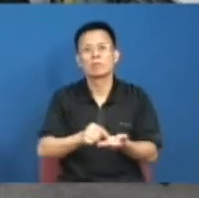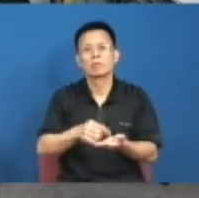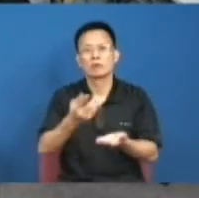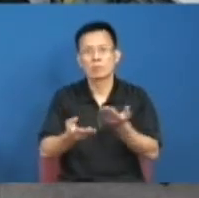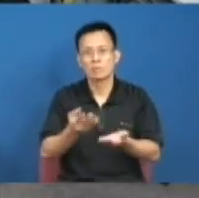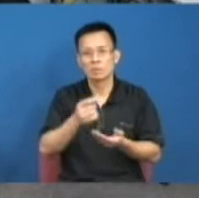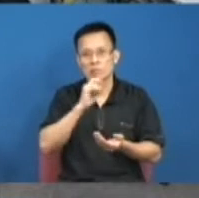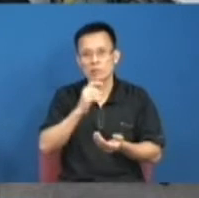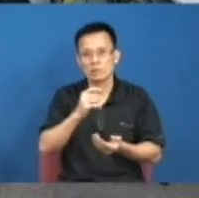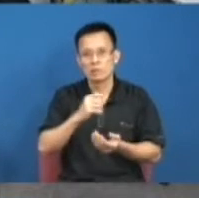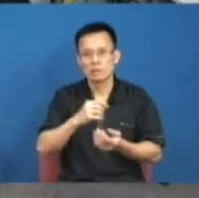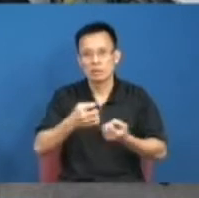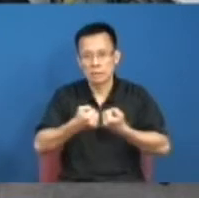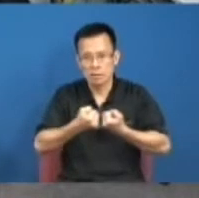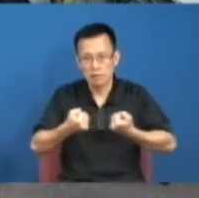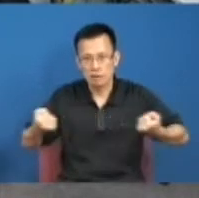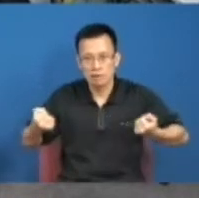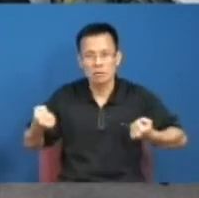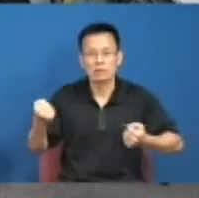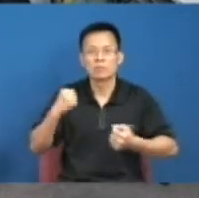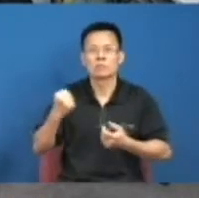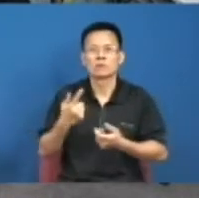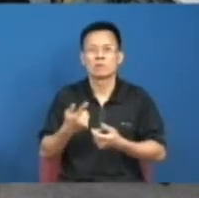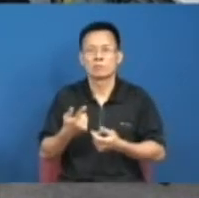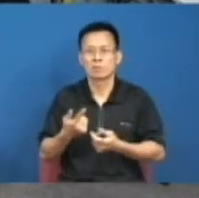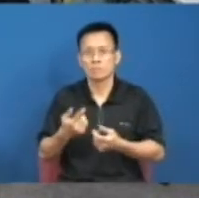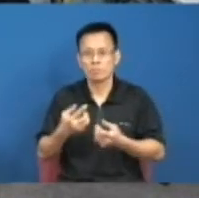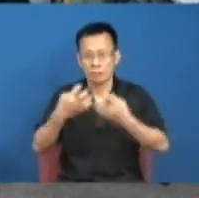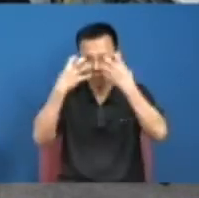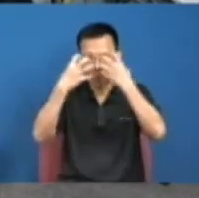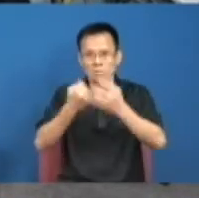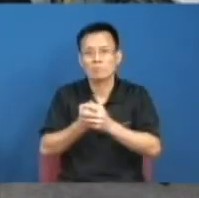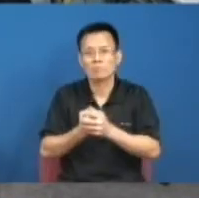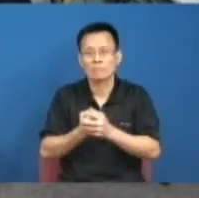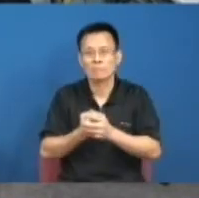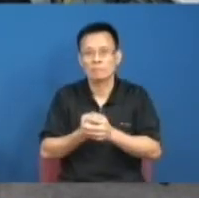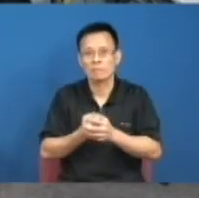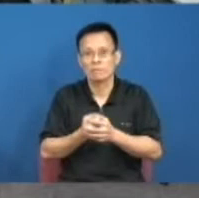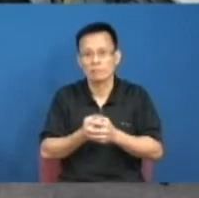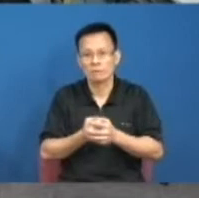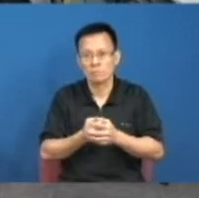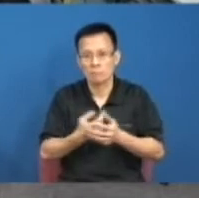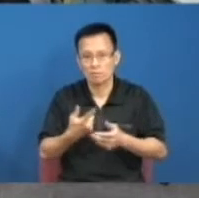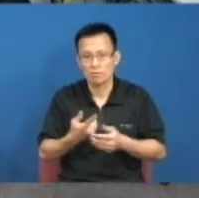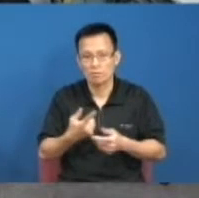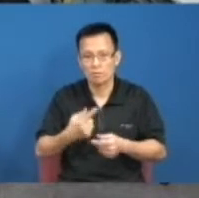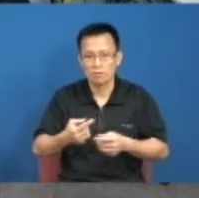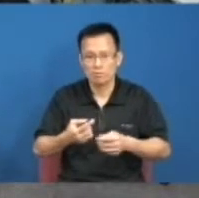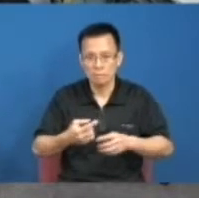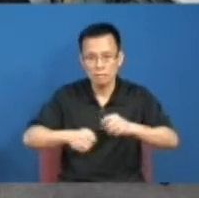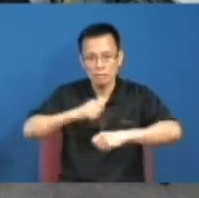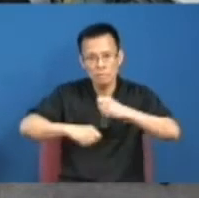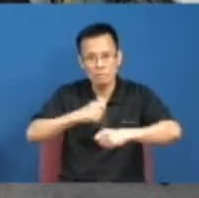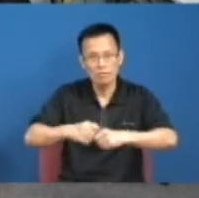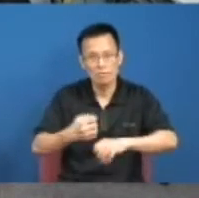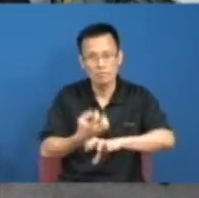有啲一啲剪力嘅關注啊，咁你做埋啲拉力啊，你又唔會話即係淨係即係扎鐵個功夫都要考慮埋